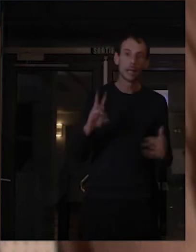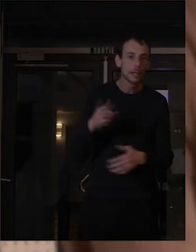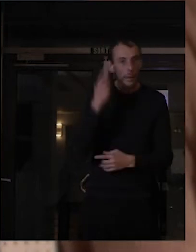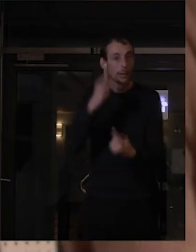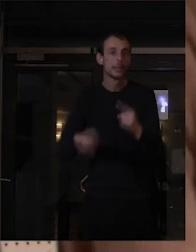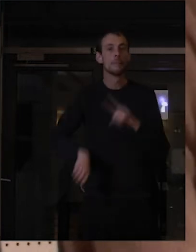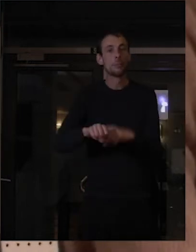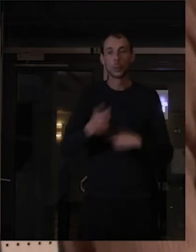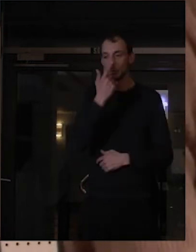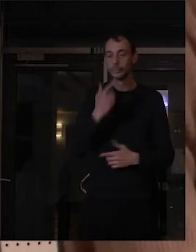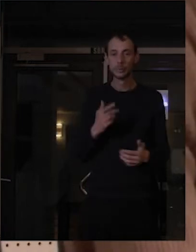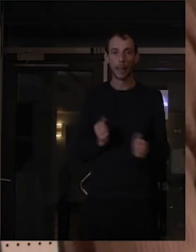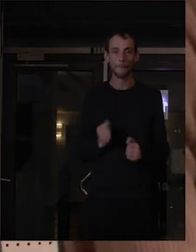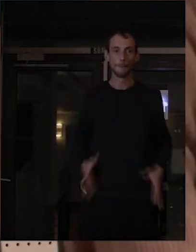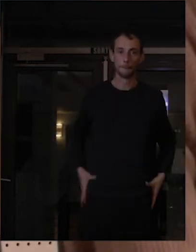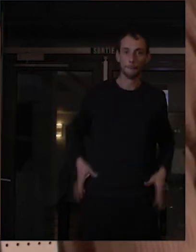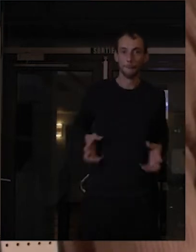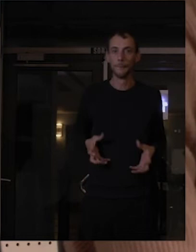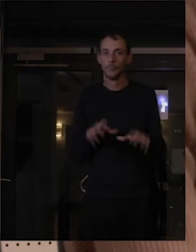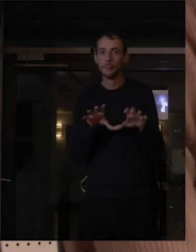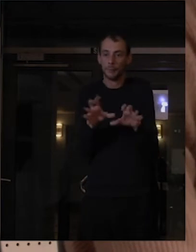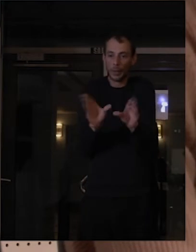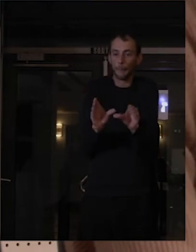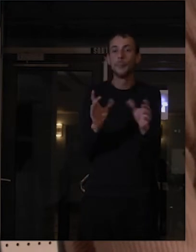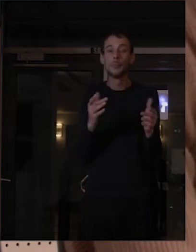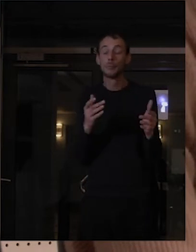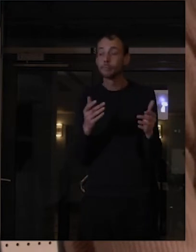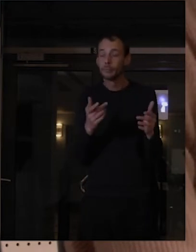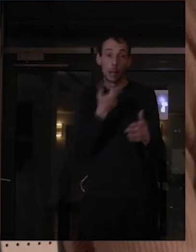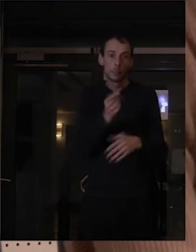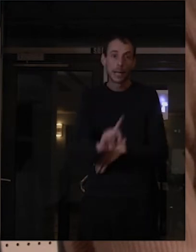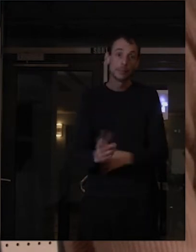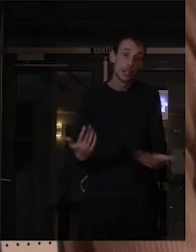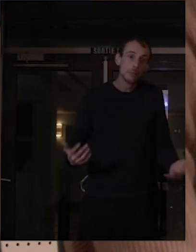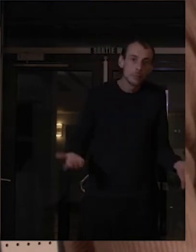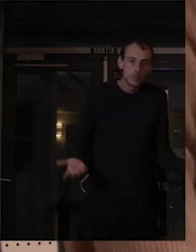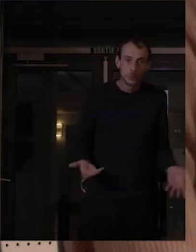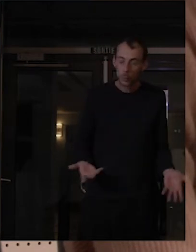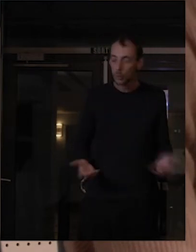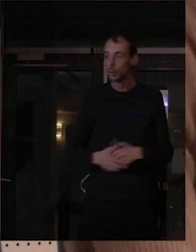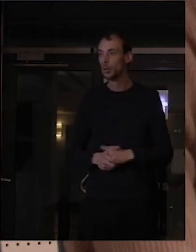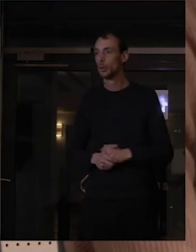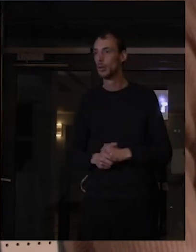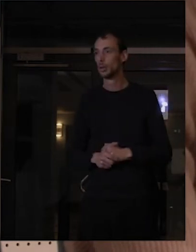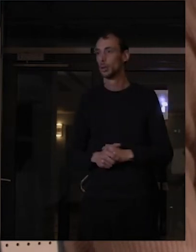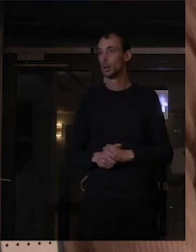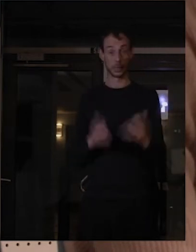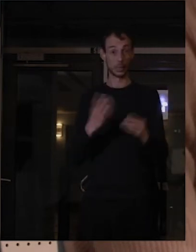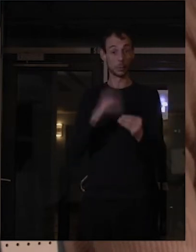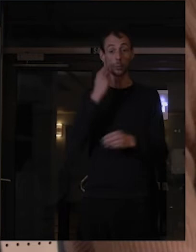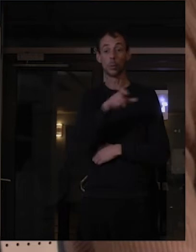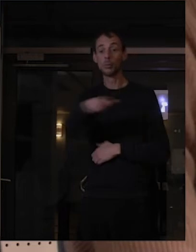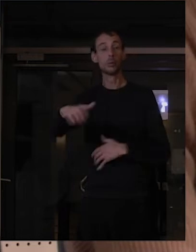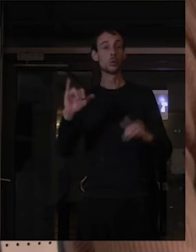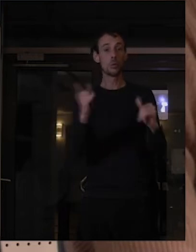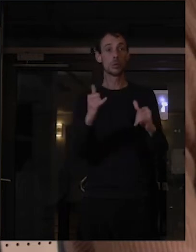extrêmement à l'aise d'avoir les fesses coincées dans un short. Voilà. Et ensuite, on ne laisse pas le choix à ces joueuses-là,